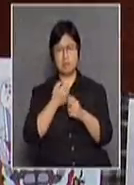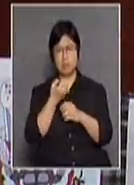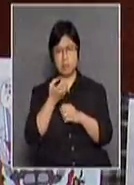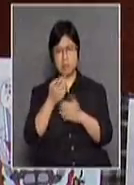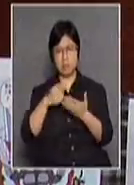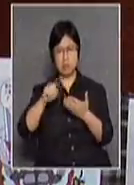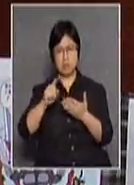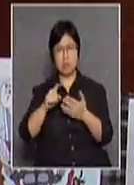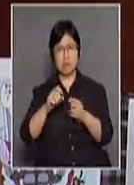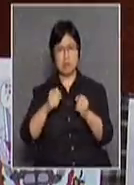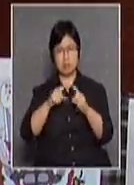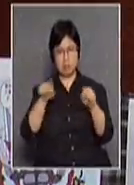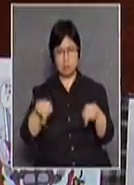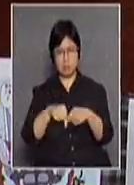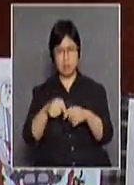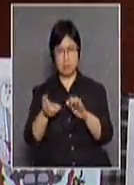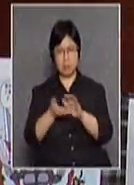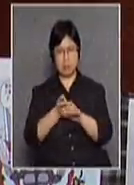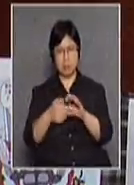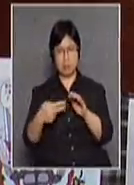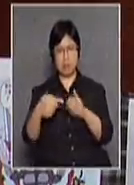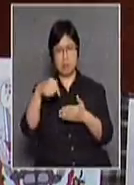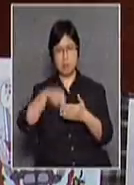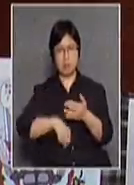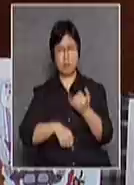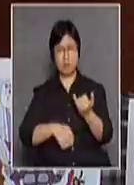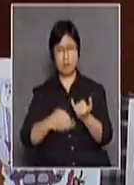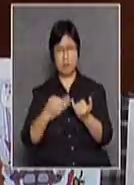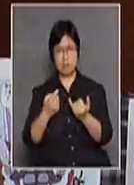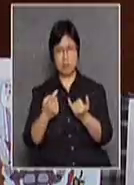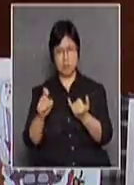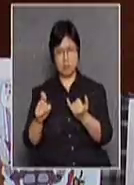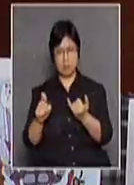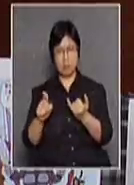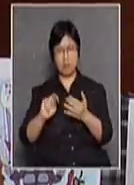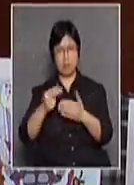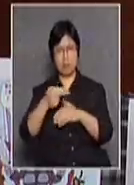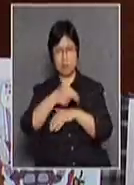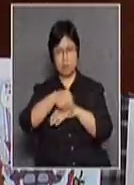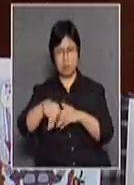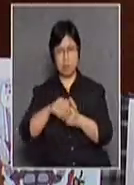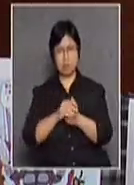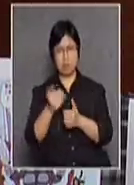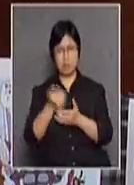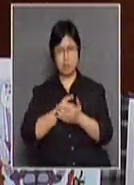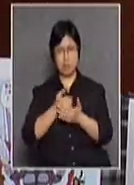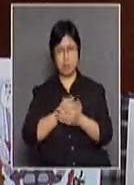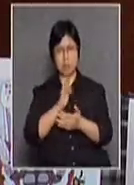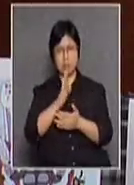過會議講稿附錄以上第639項修正案，削減